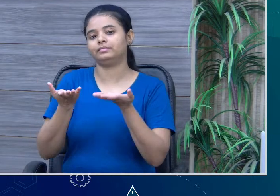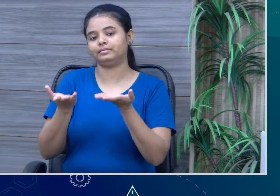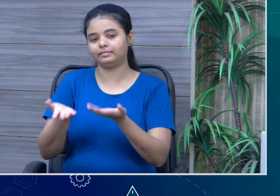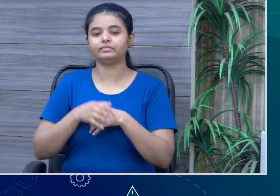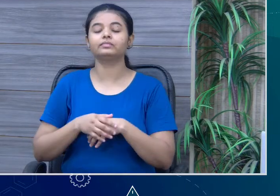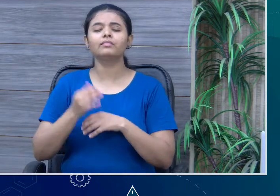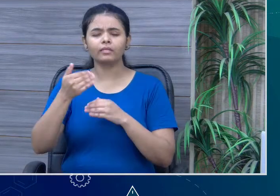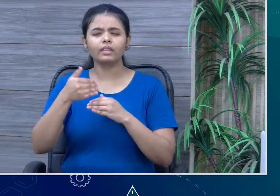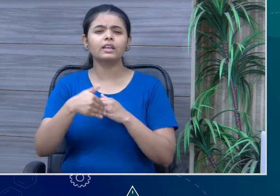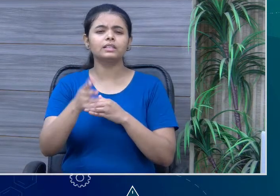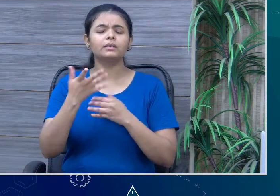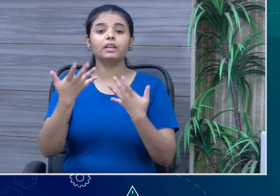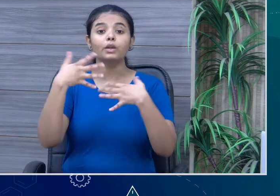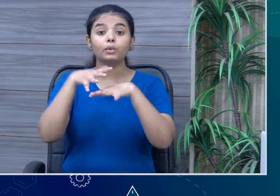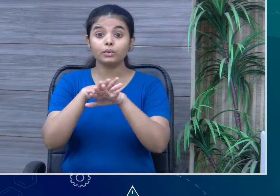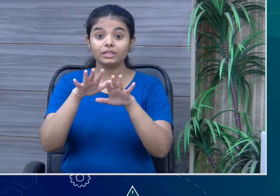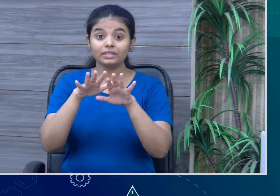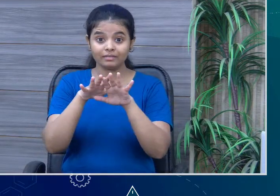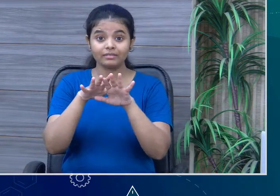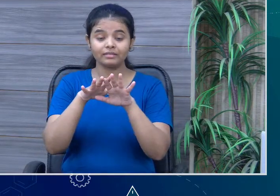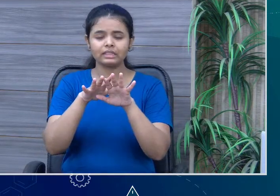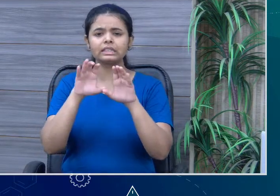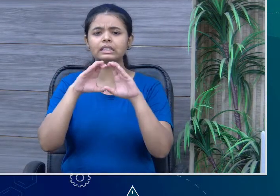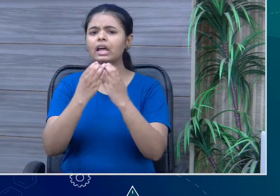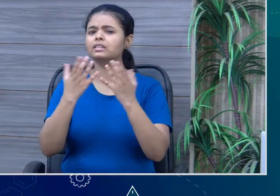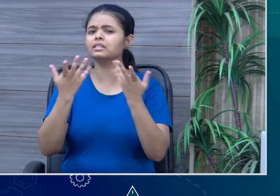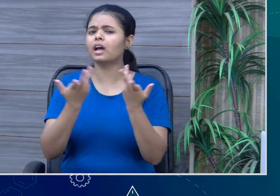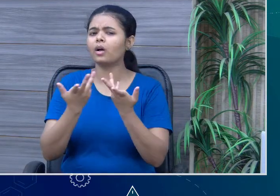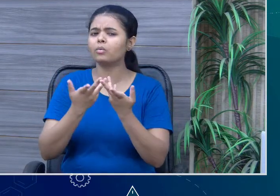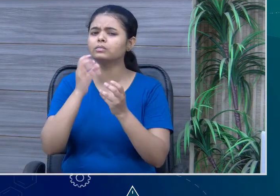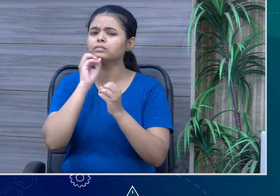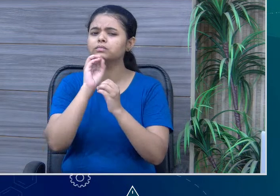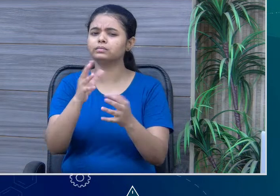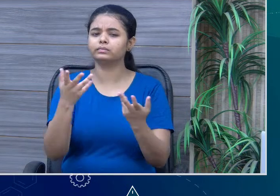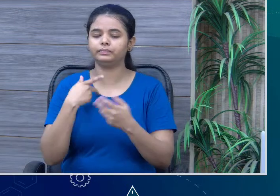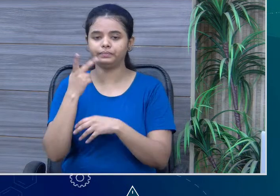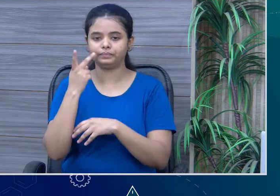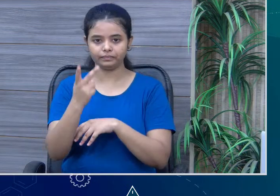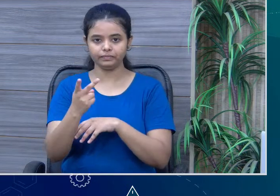देखते हैं inclusive education में इस poem को हम कैसे पढ़ेंगे.